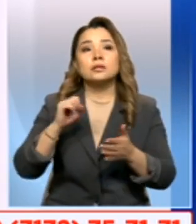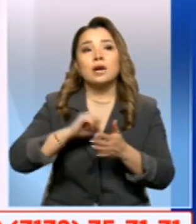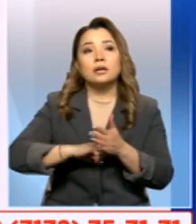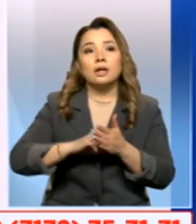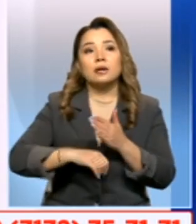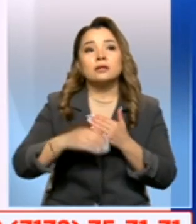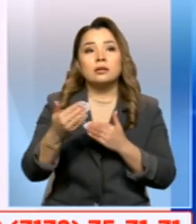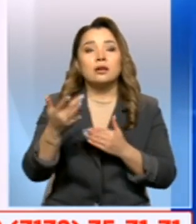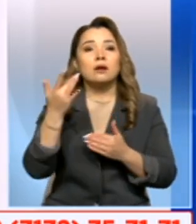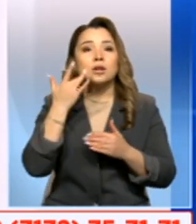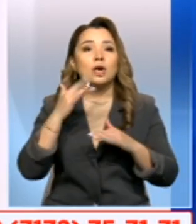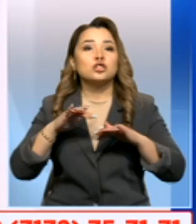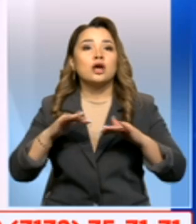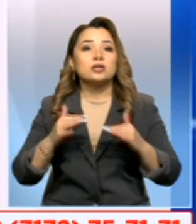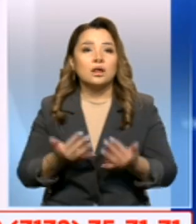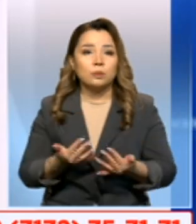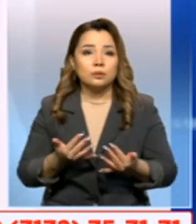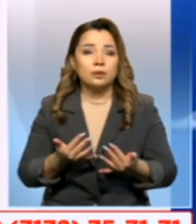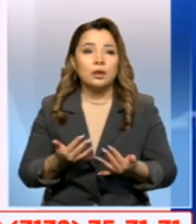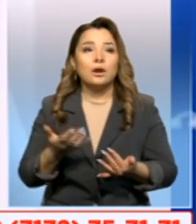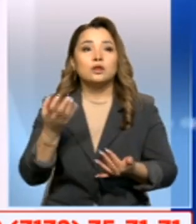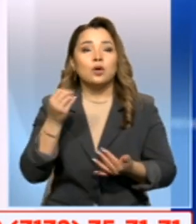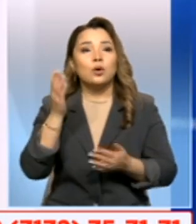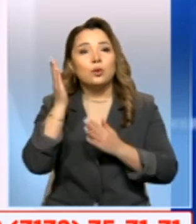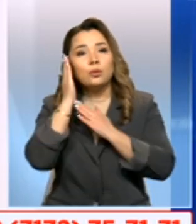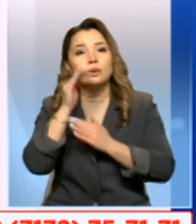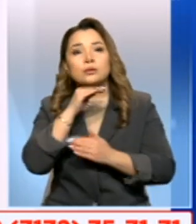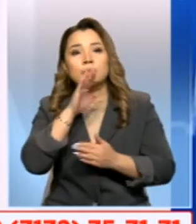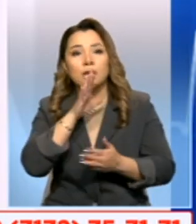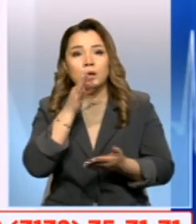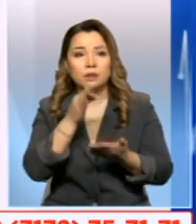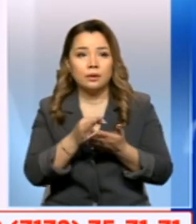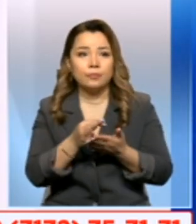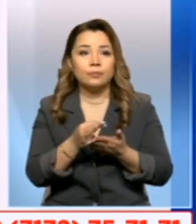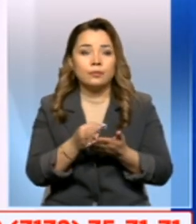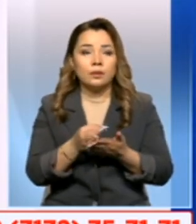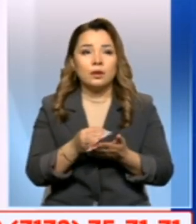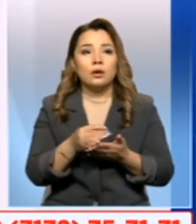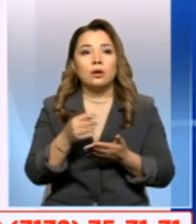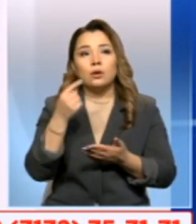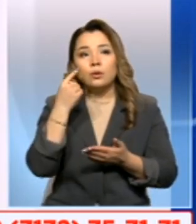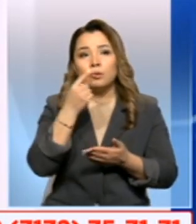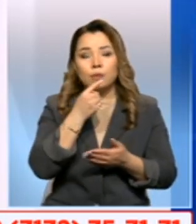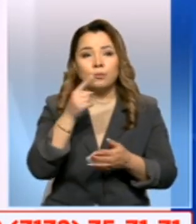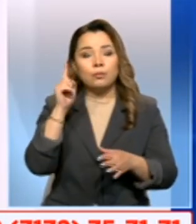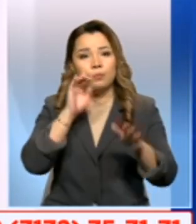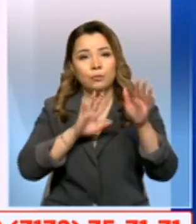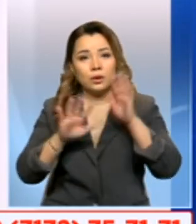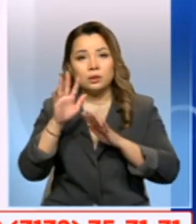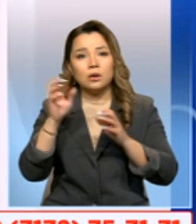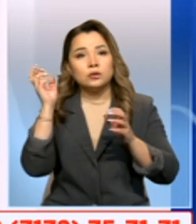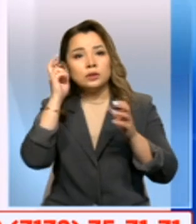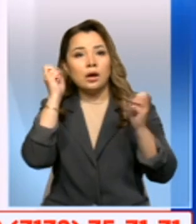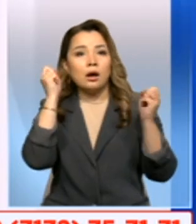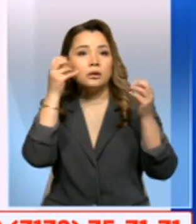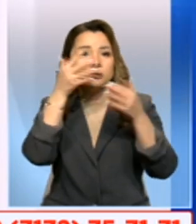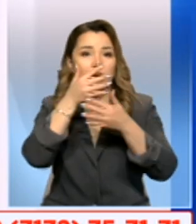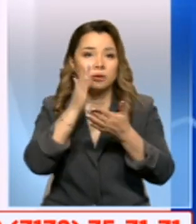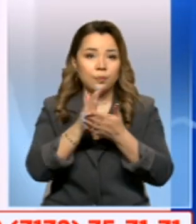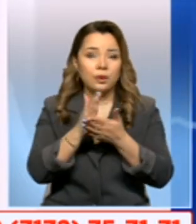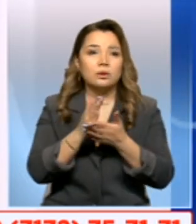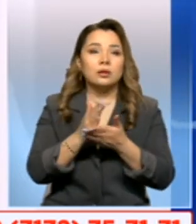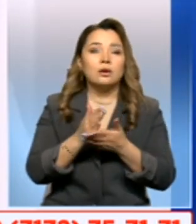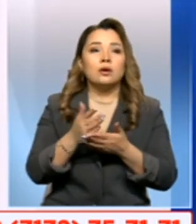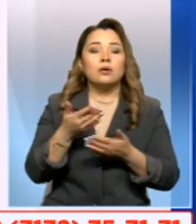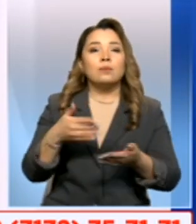салдарынан үнемі шаршап жүретінмін, және ұйқым қанбайтын, көзім қарауытып басым айналып жүретін,